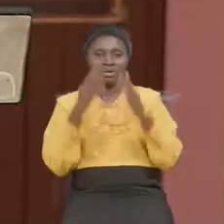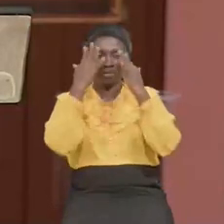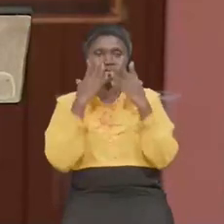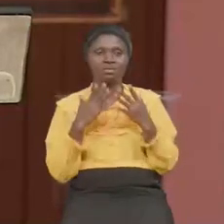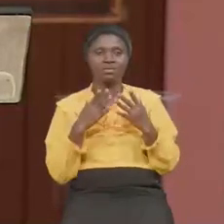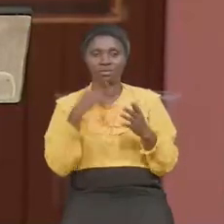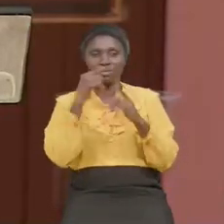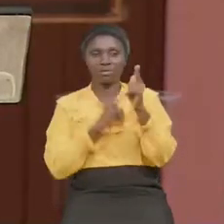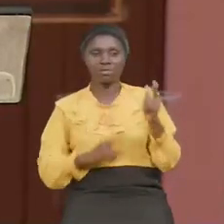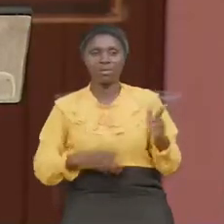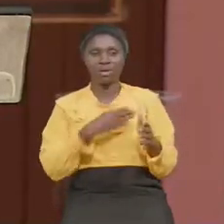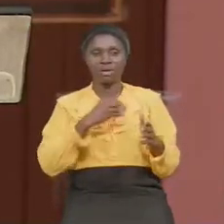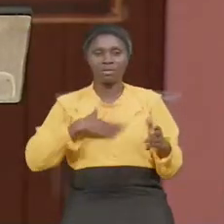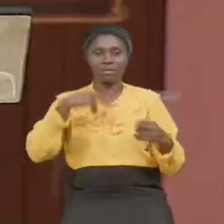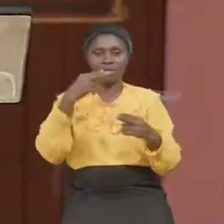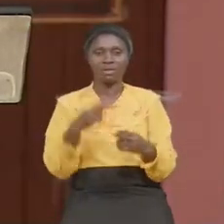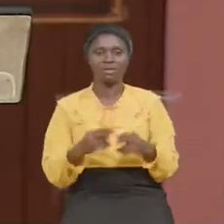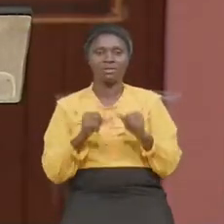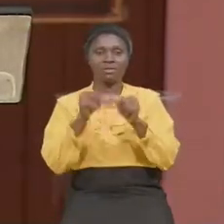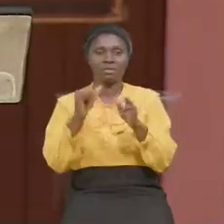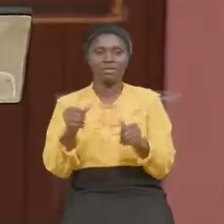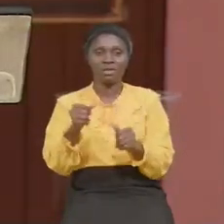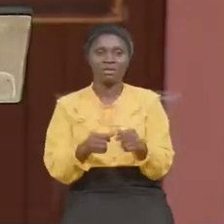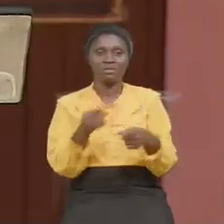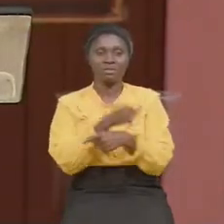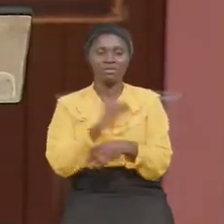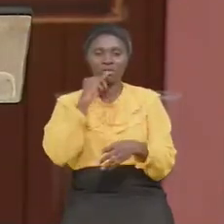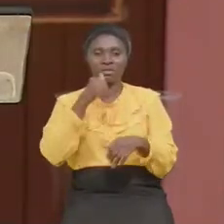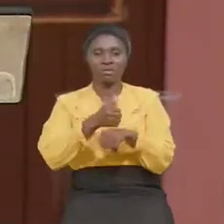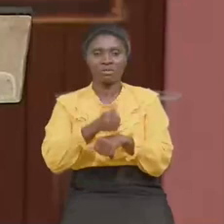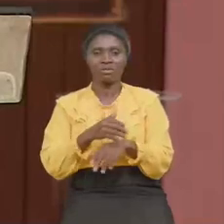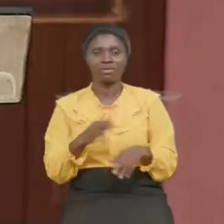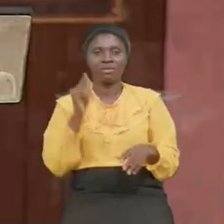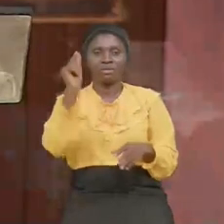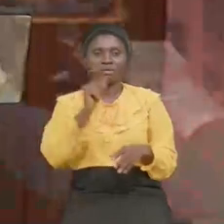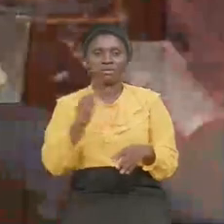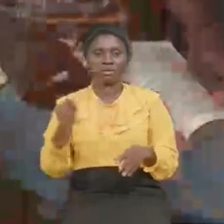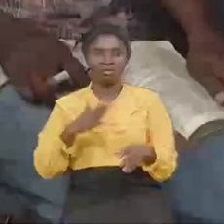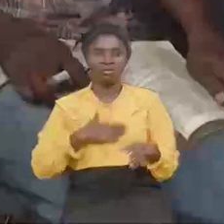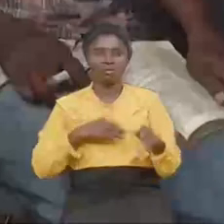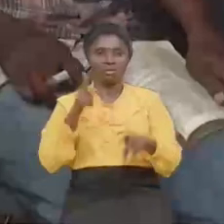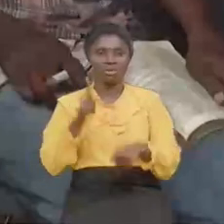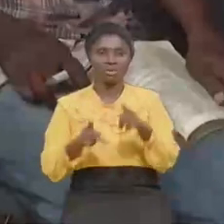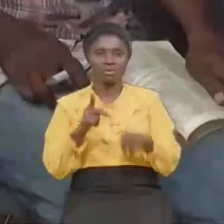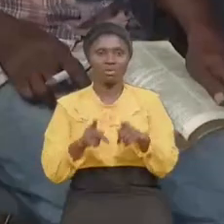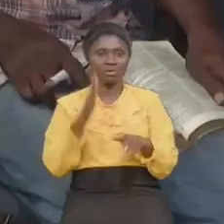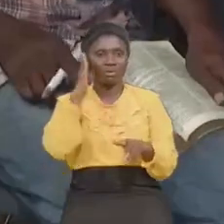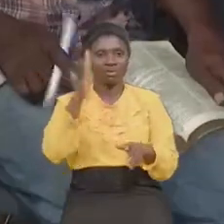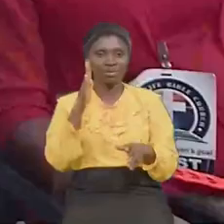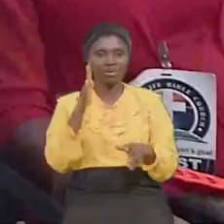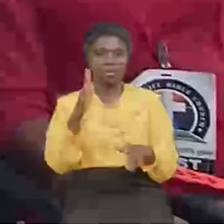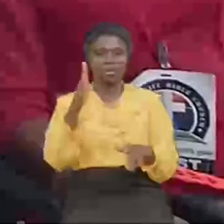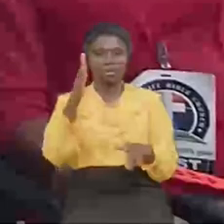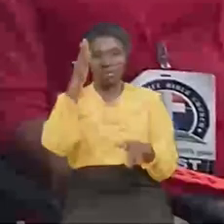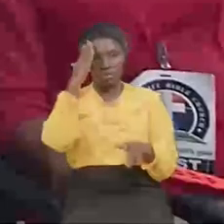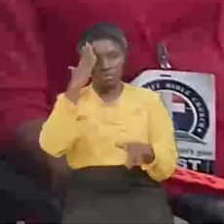est outragé. C'est pourquoi mon peuple connaîtra mon nom. C'est pourquoi il saura